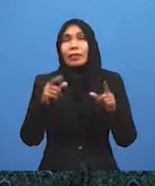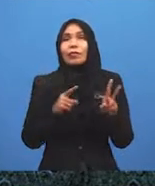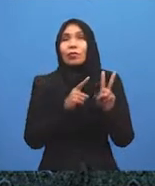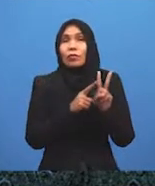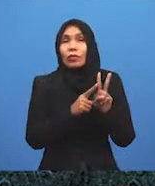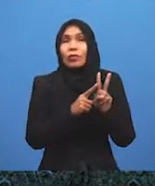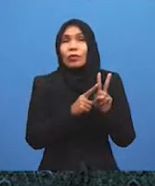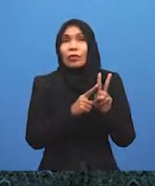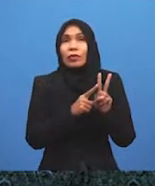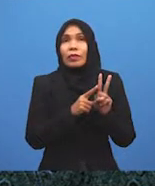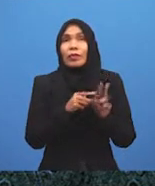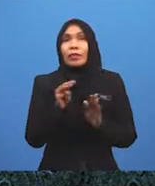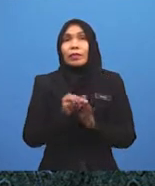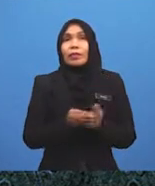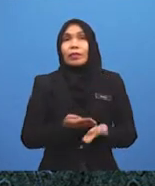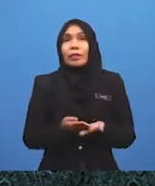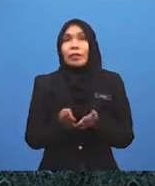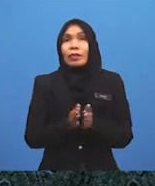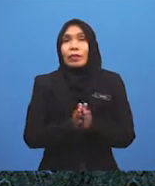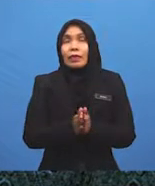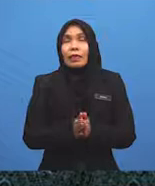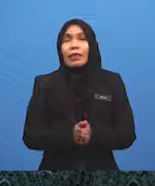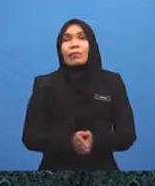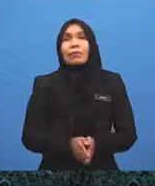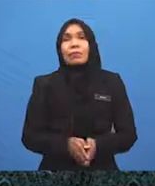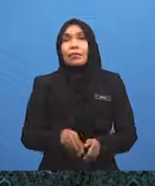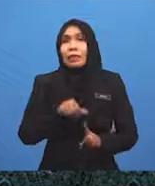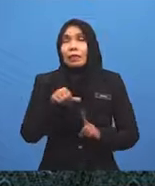Kedua, memberi salam apabila bertemu.